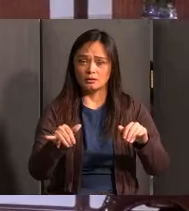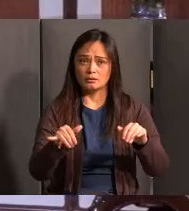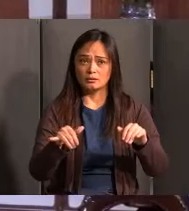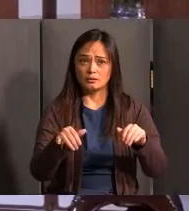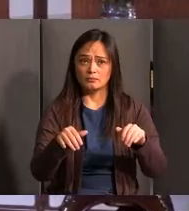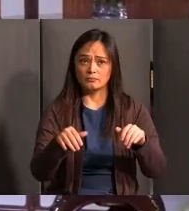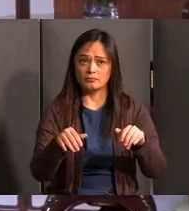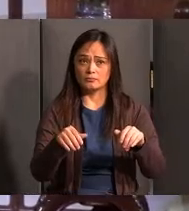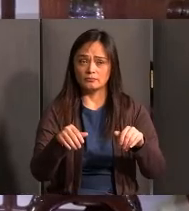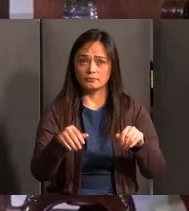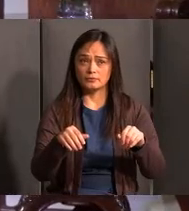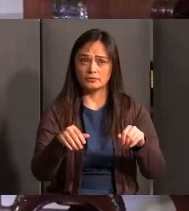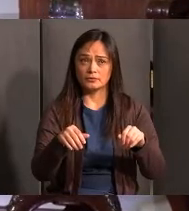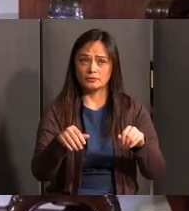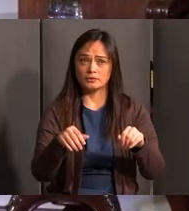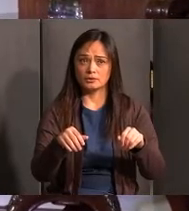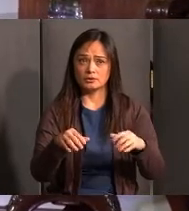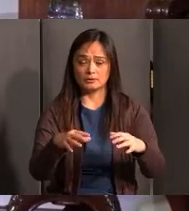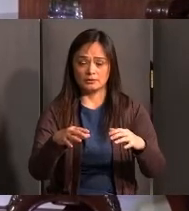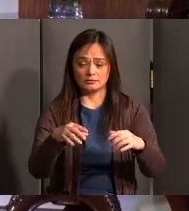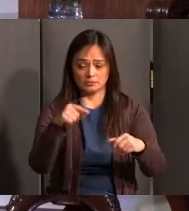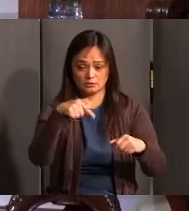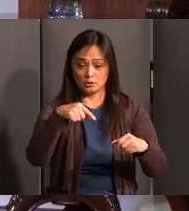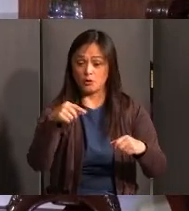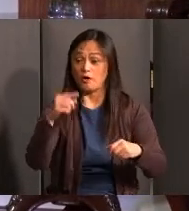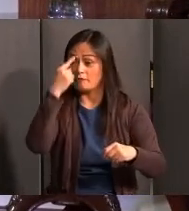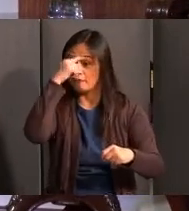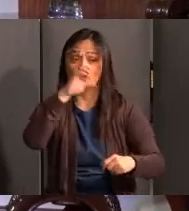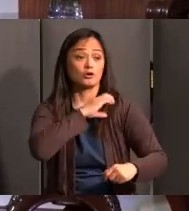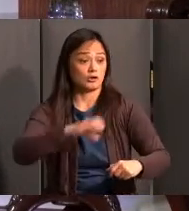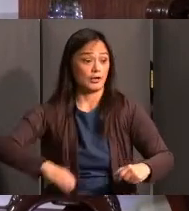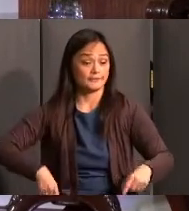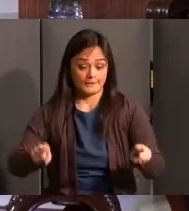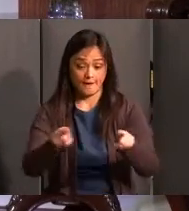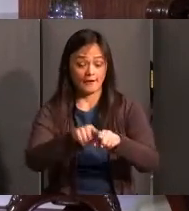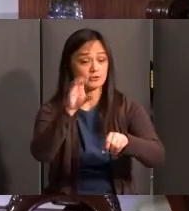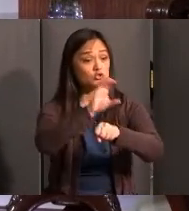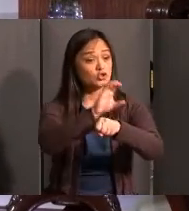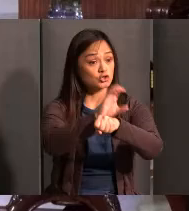And we cannot imagine, can we actually as a corporate body